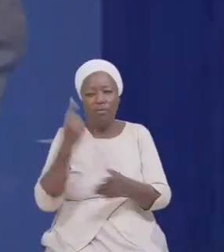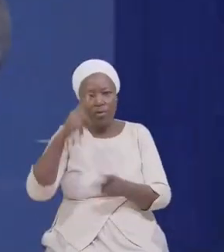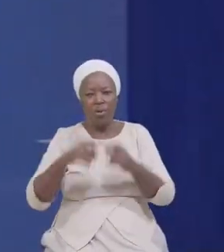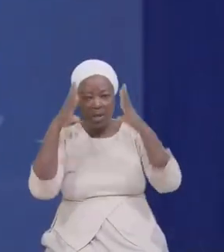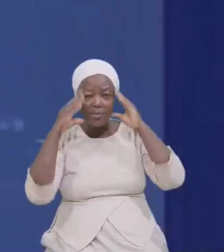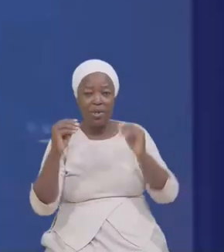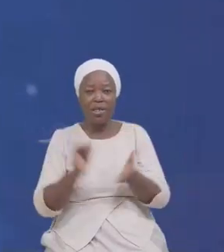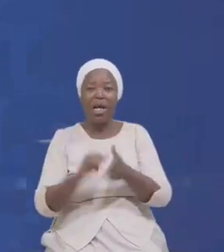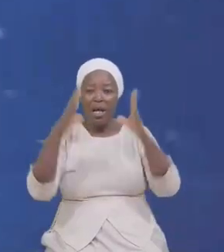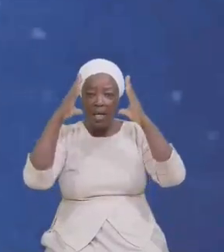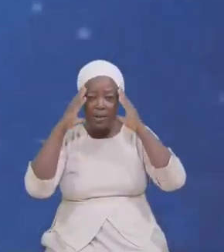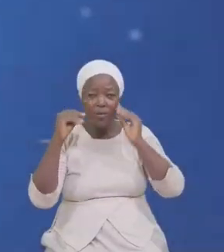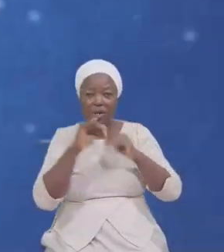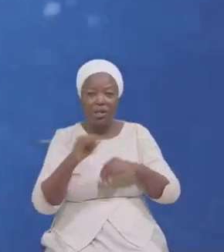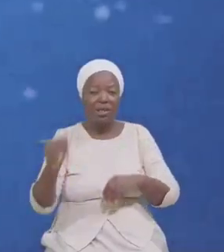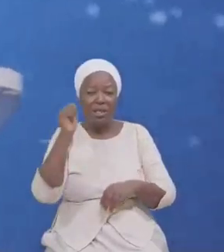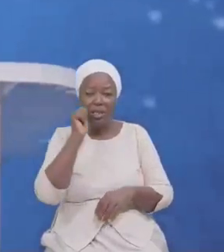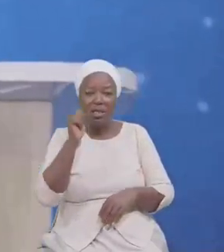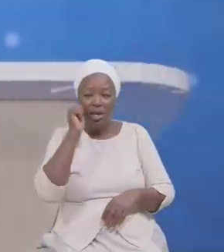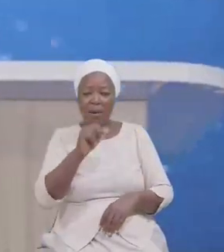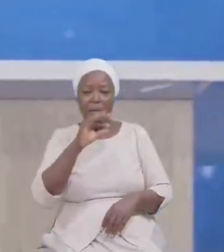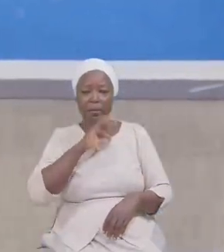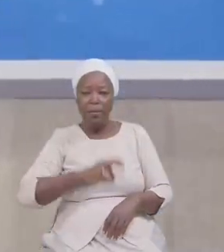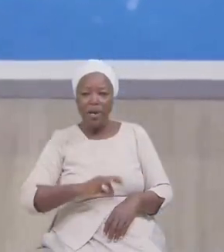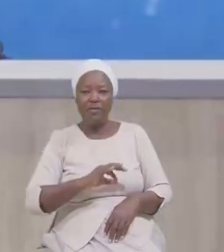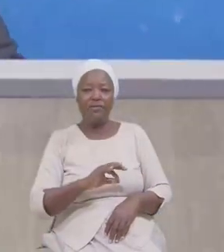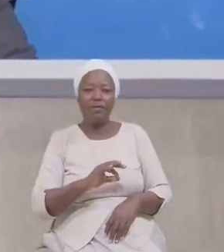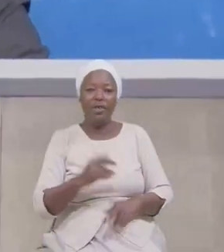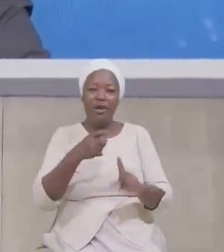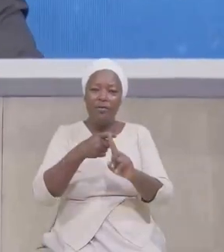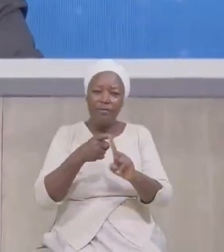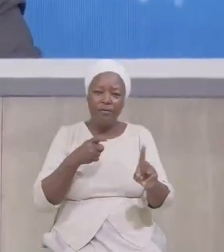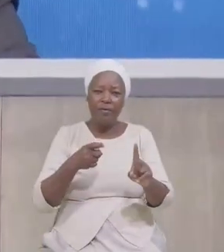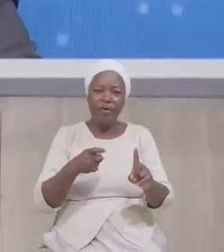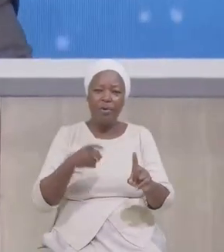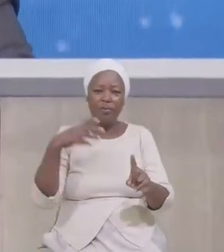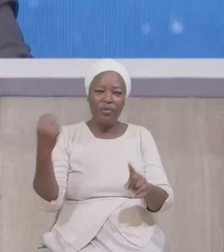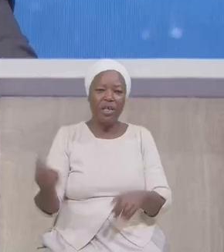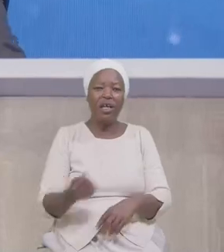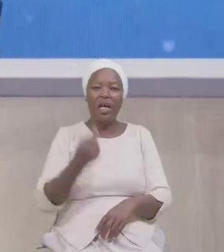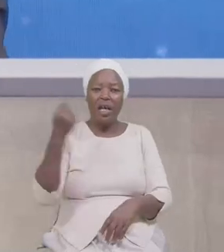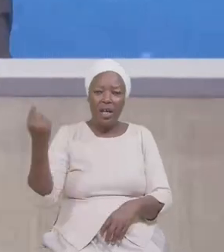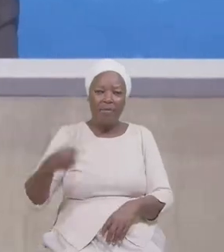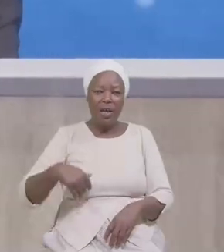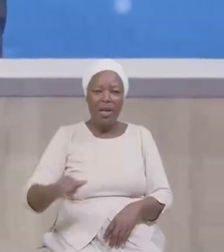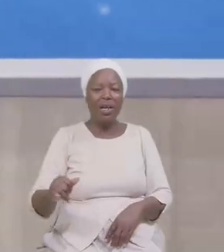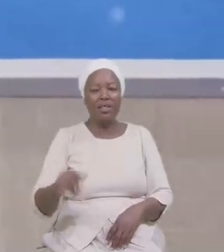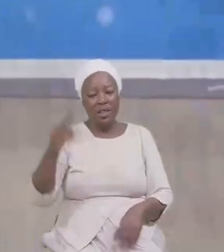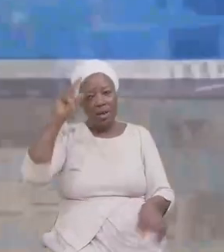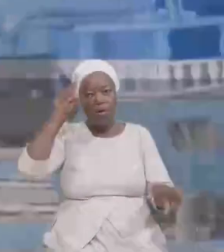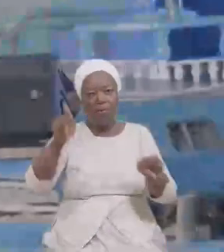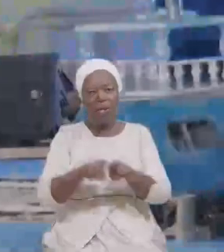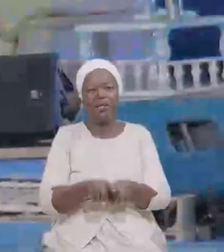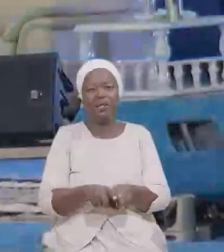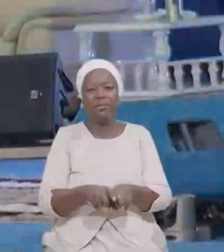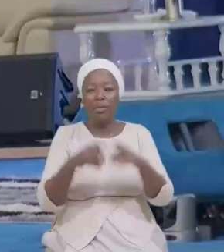cela. Donc, expérimenter les profits quotidiens de l'alliance éternelle. Le message est divisé